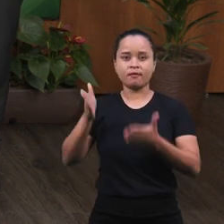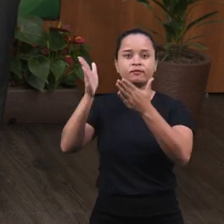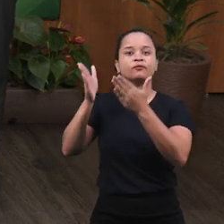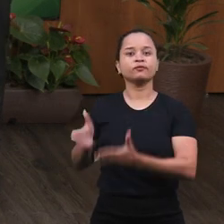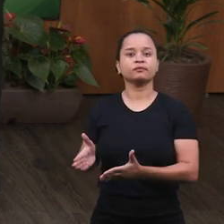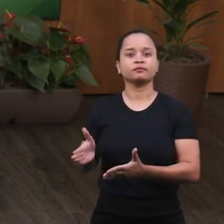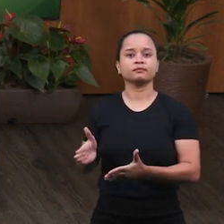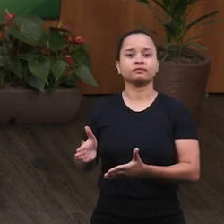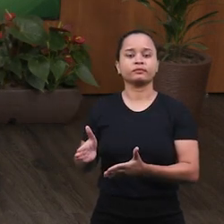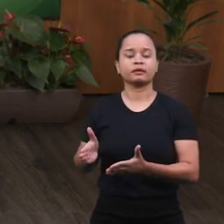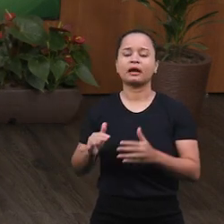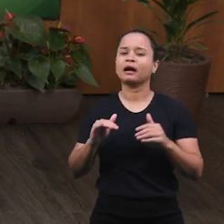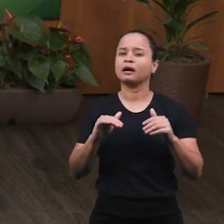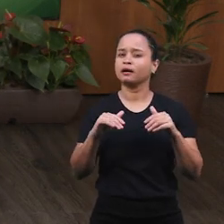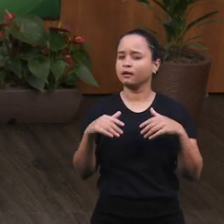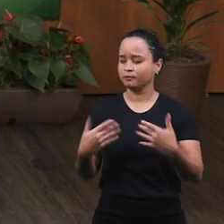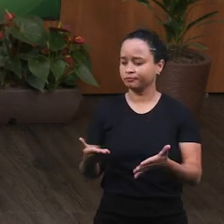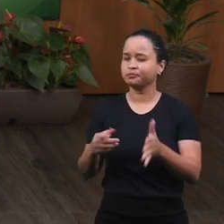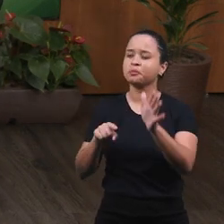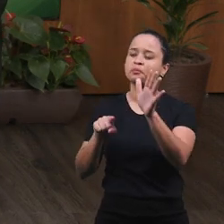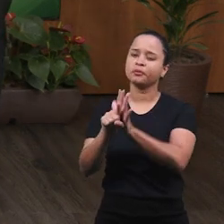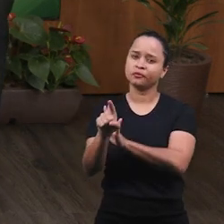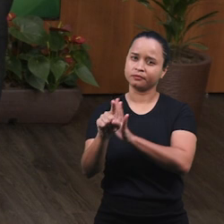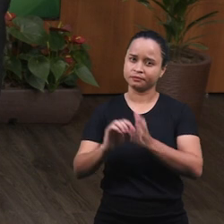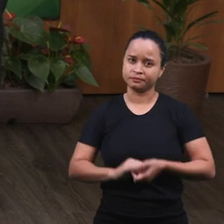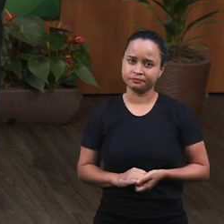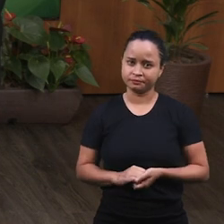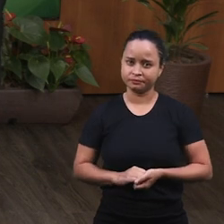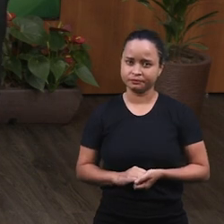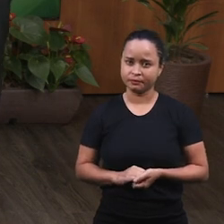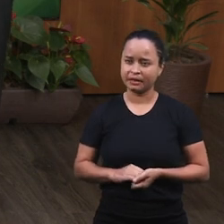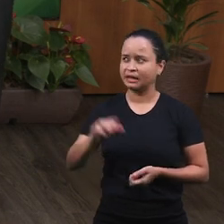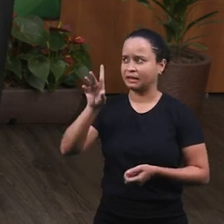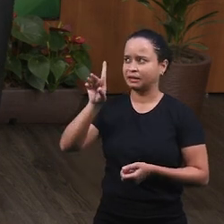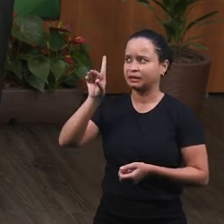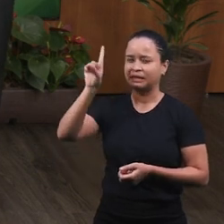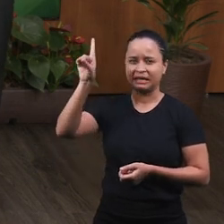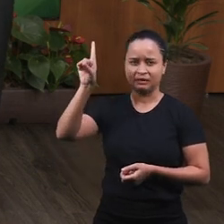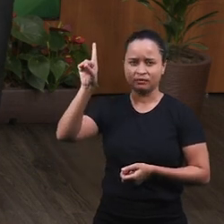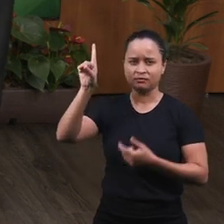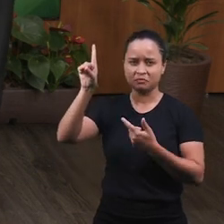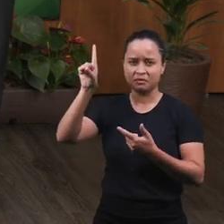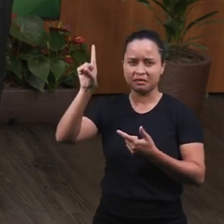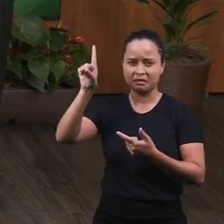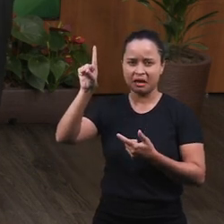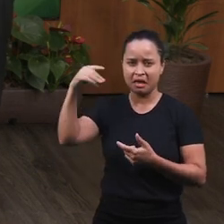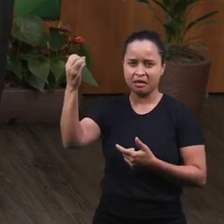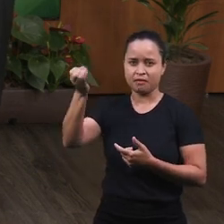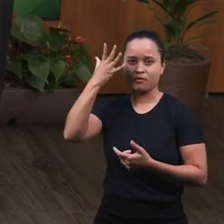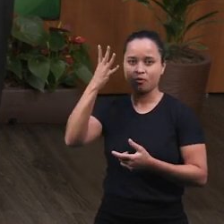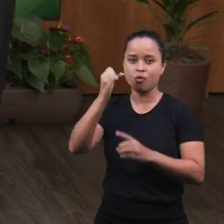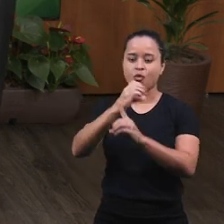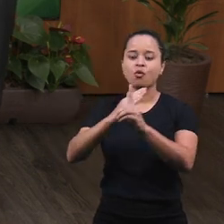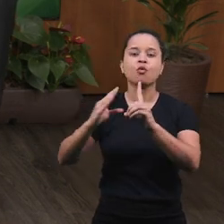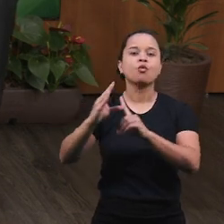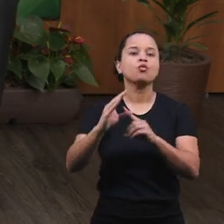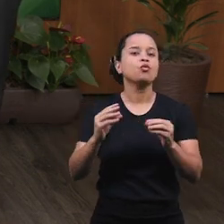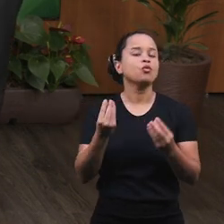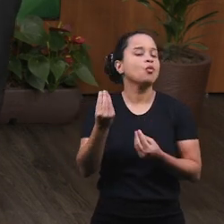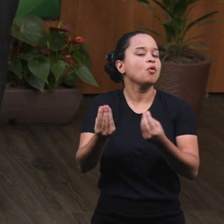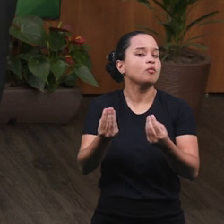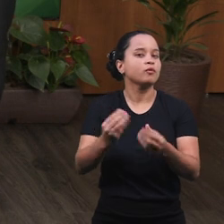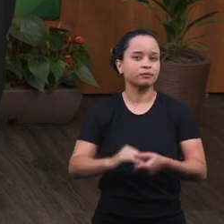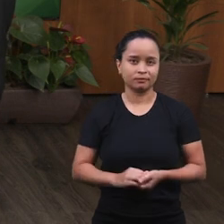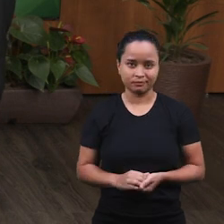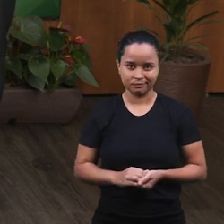l'Église fidèle. Maintenant, une question. Comment Dieu, exactement, il a révélé ce